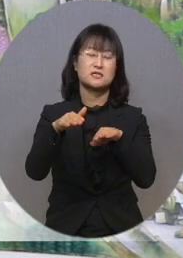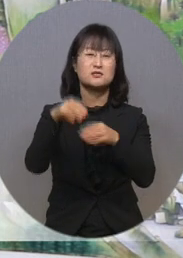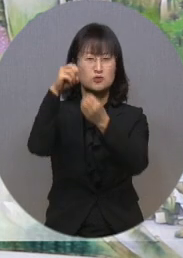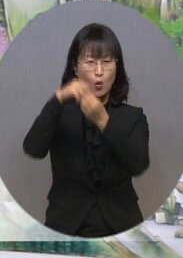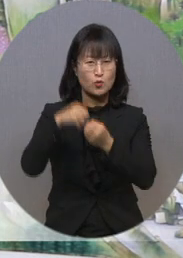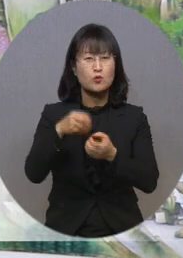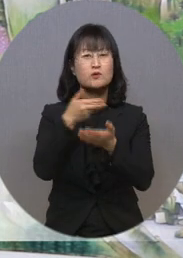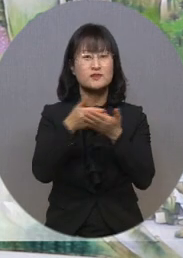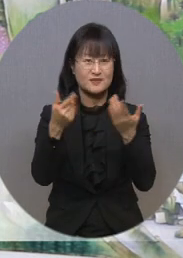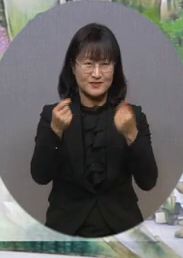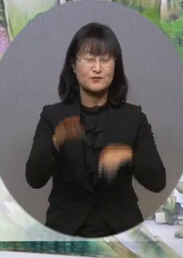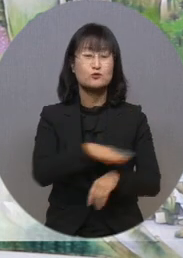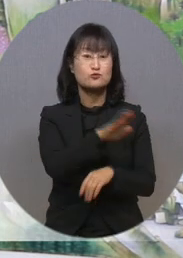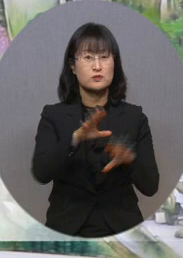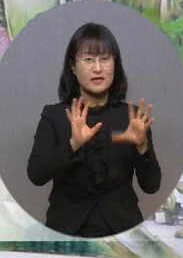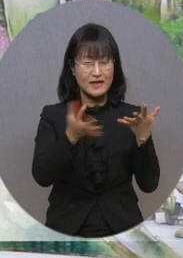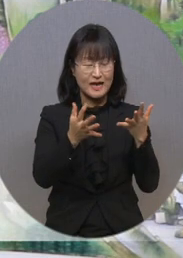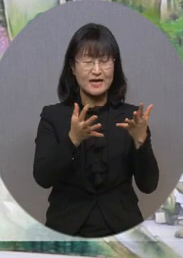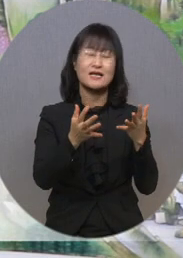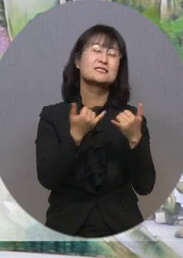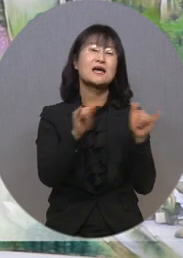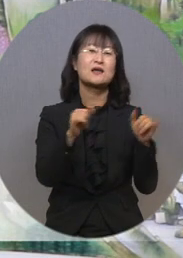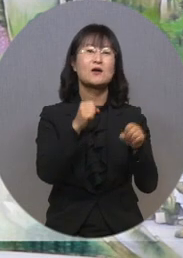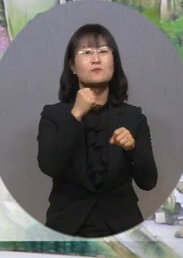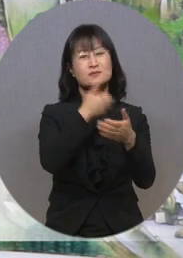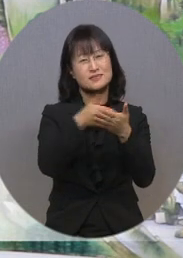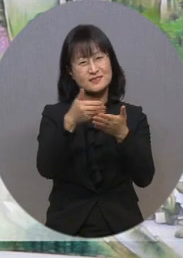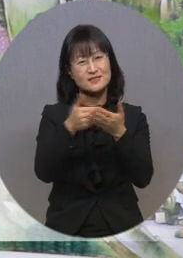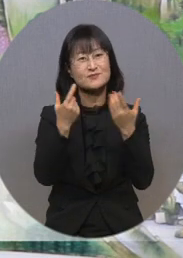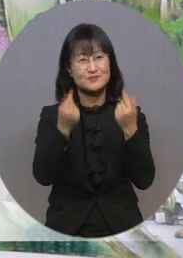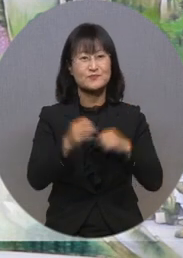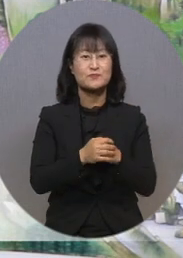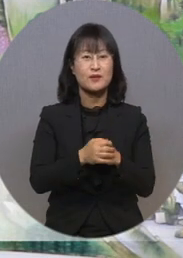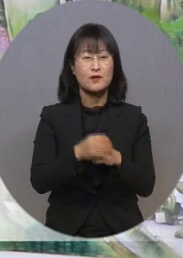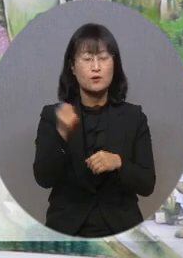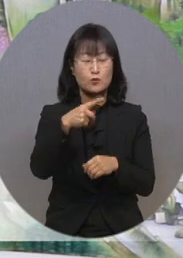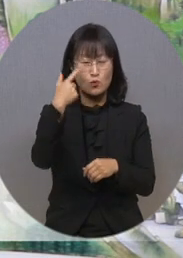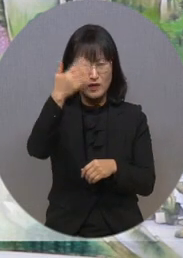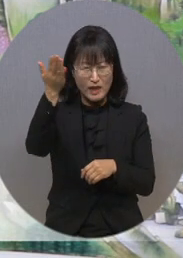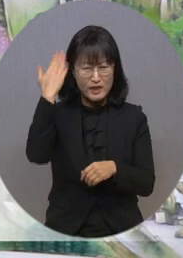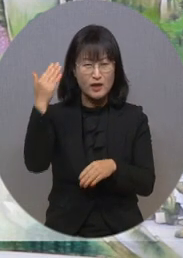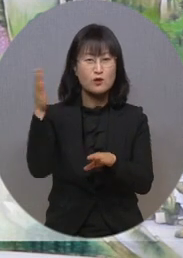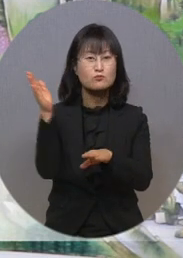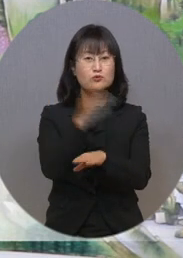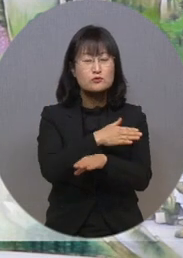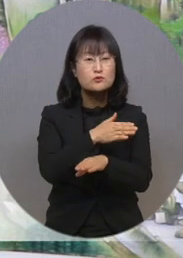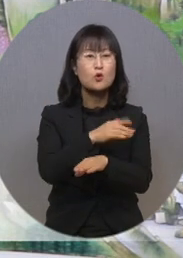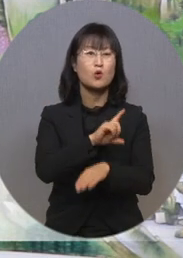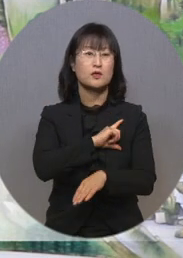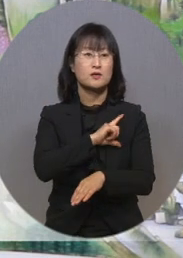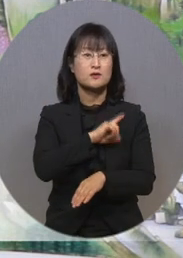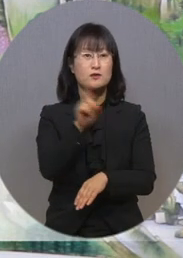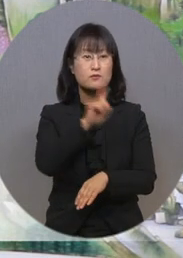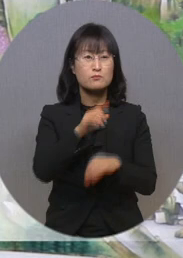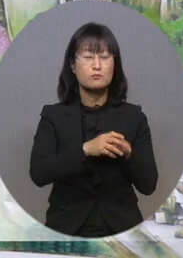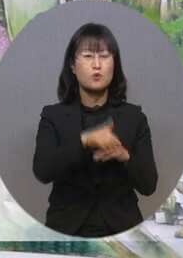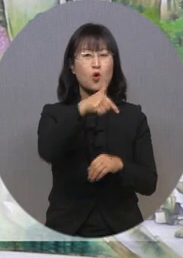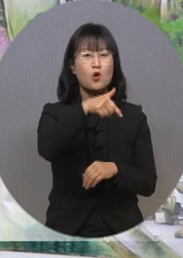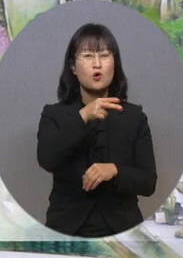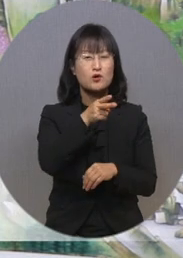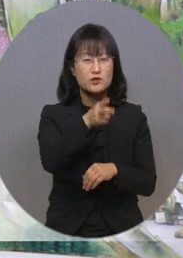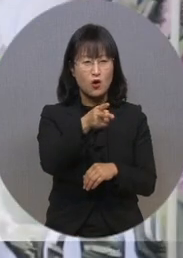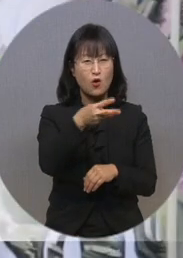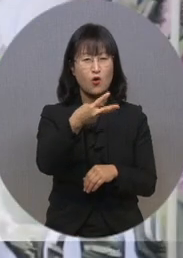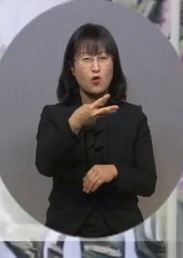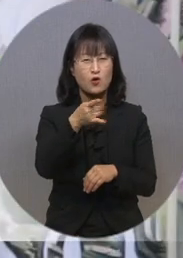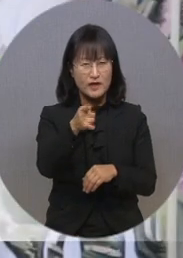우리나라 사람이 했기 때문에 한국화이고 또 원래 있었던 이 이름이 결의의